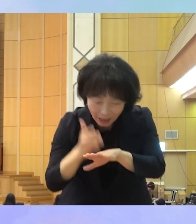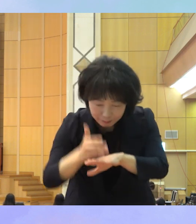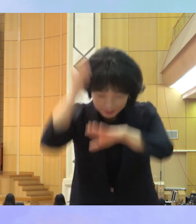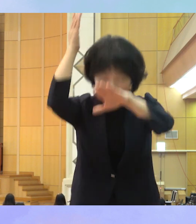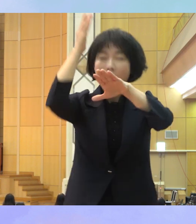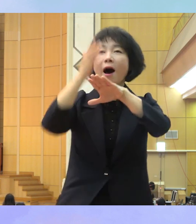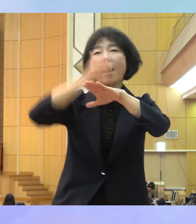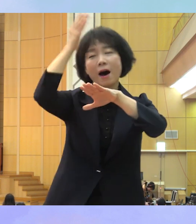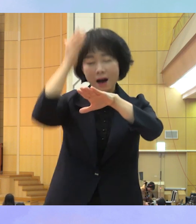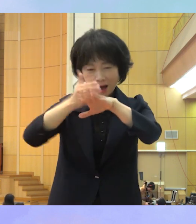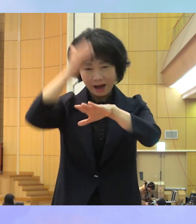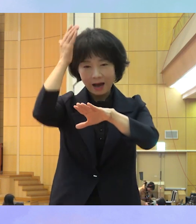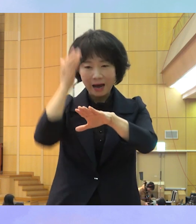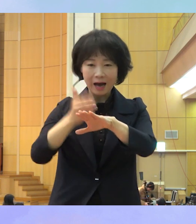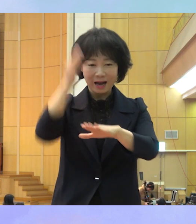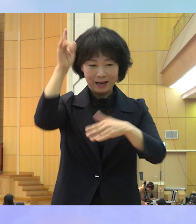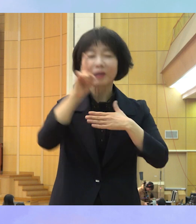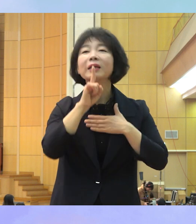당신께